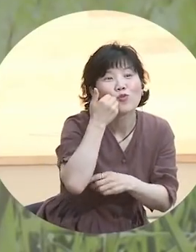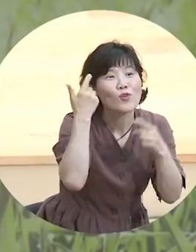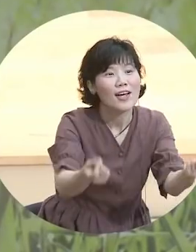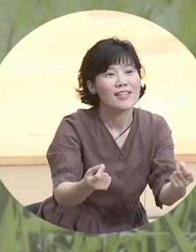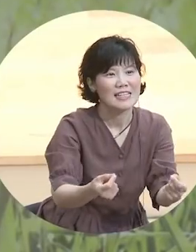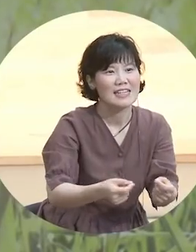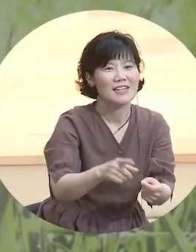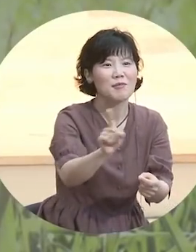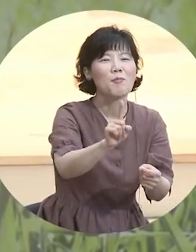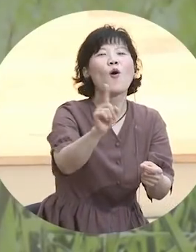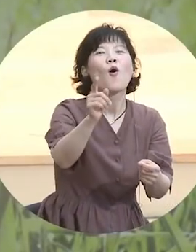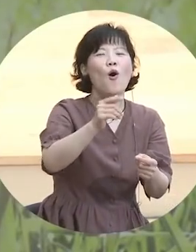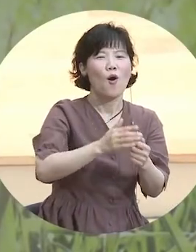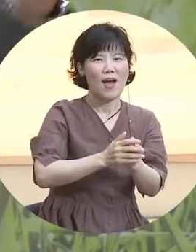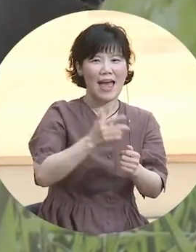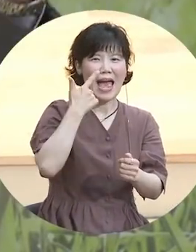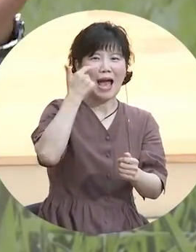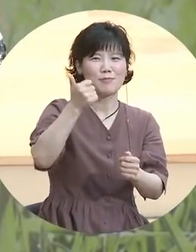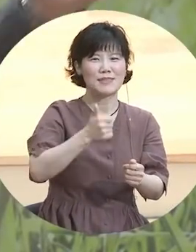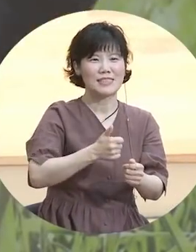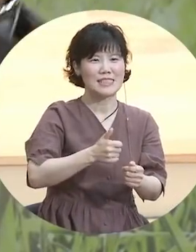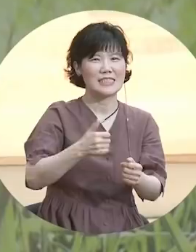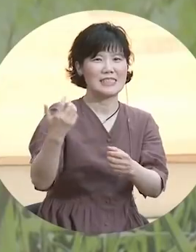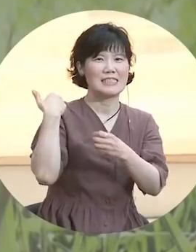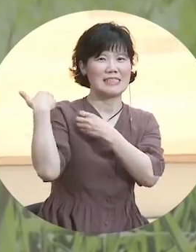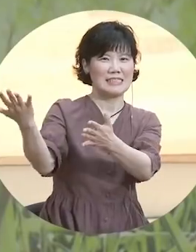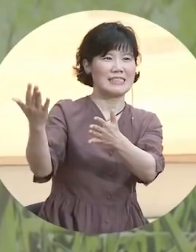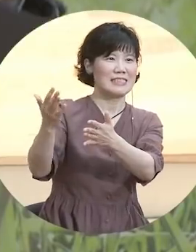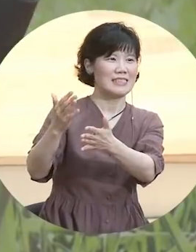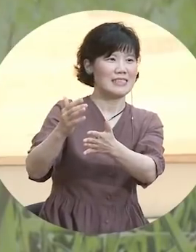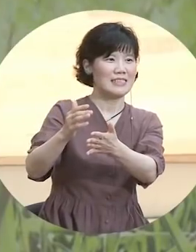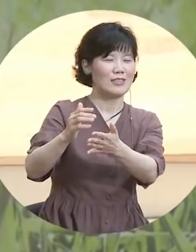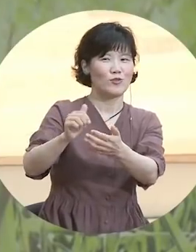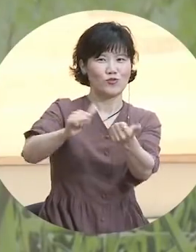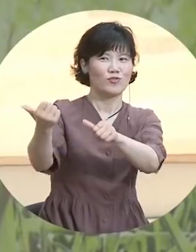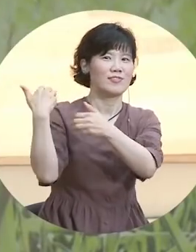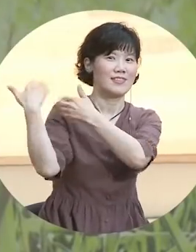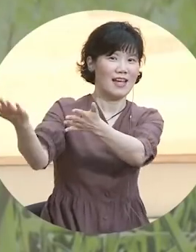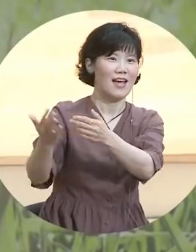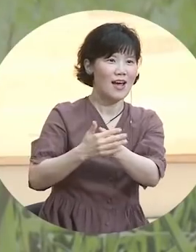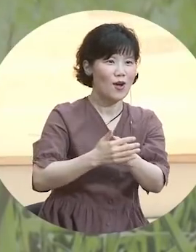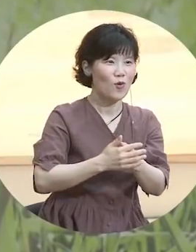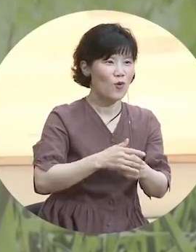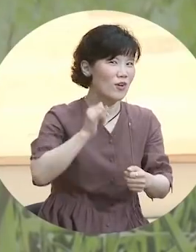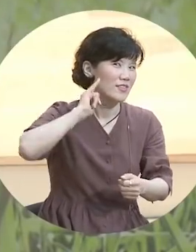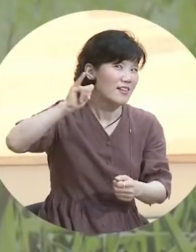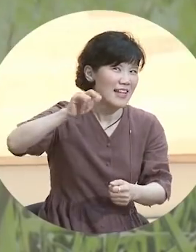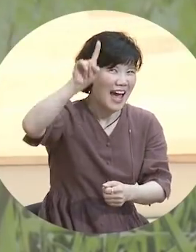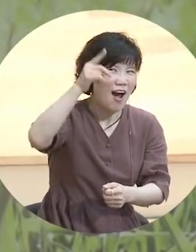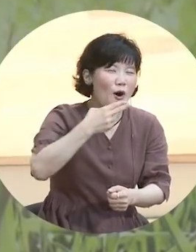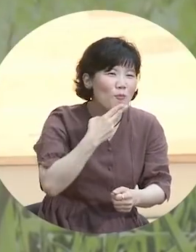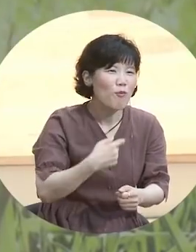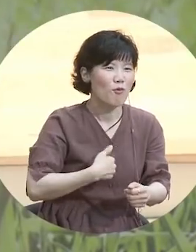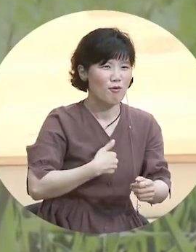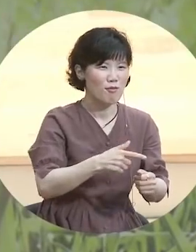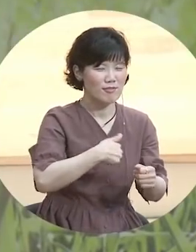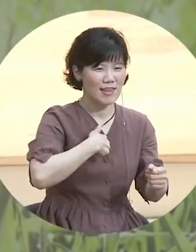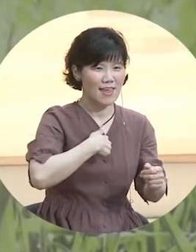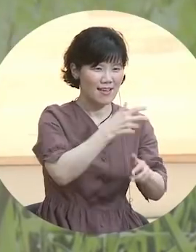아버지는 어디 뭐 고려장으로 하듯이 내팽개쳐놓고 관심도 안 기르고 전화도 안 통하지 않고 사업 열심히 해가 돈